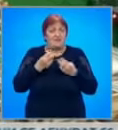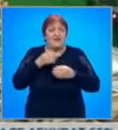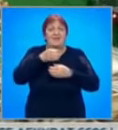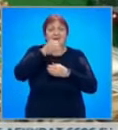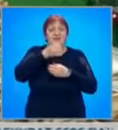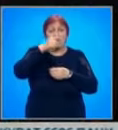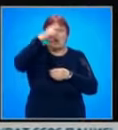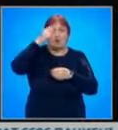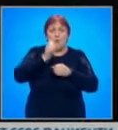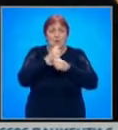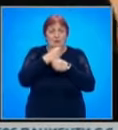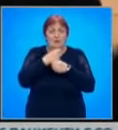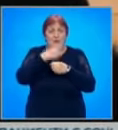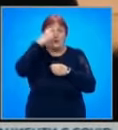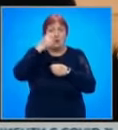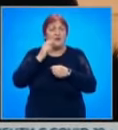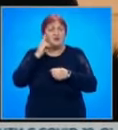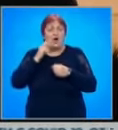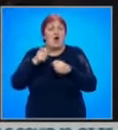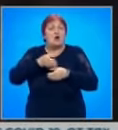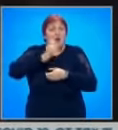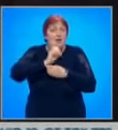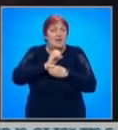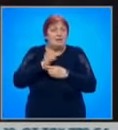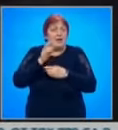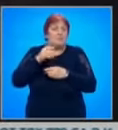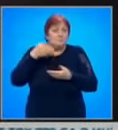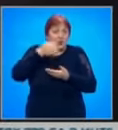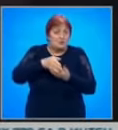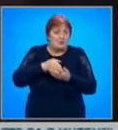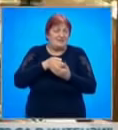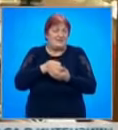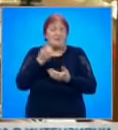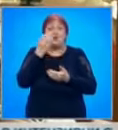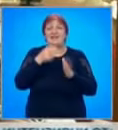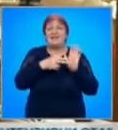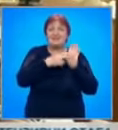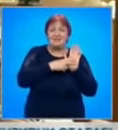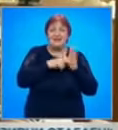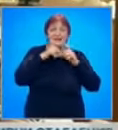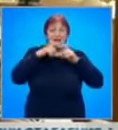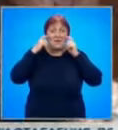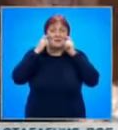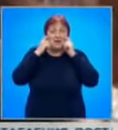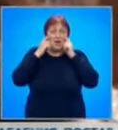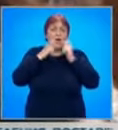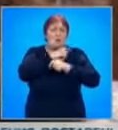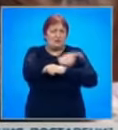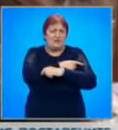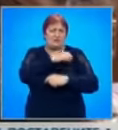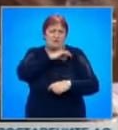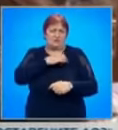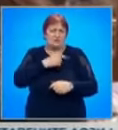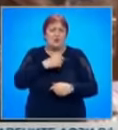на чаша греено вино или горещ шоколад. Достъпът е възможен само с зелен сертификат и маска. Усилието си